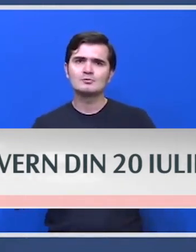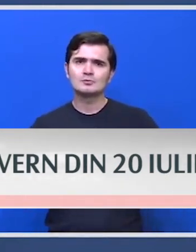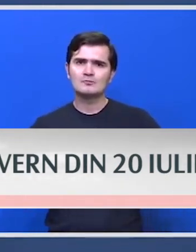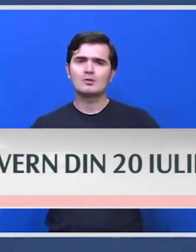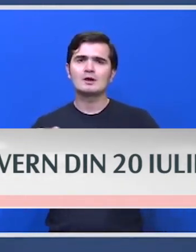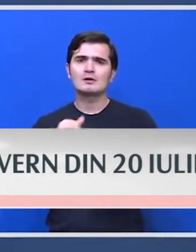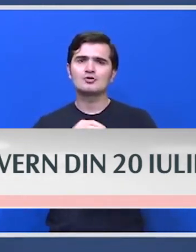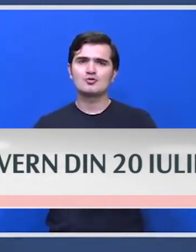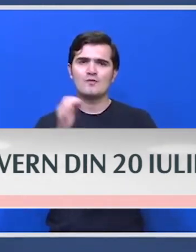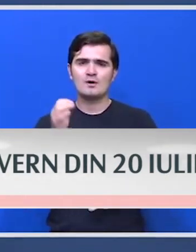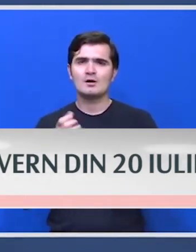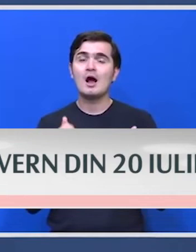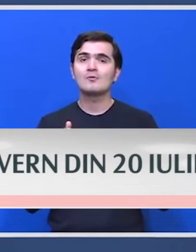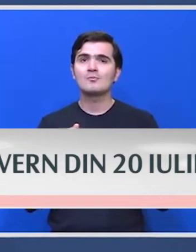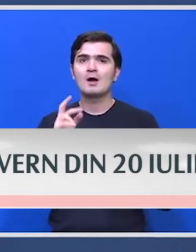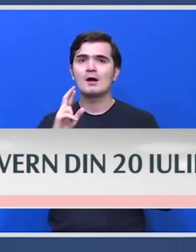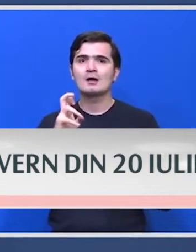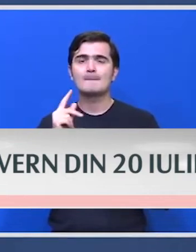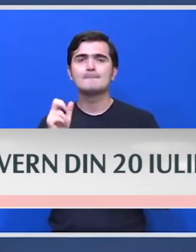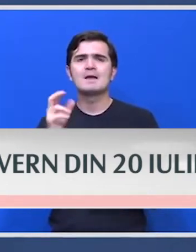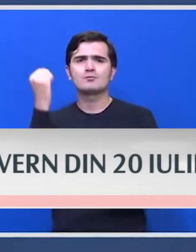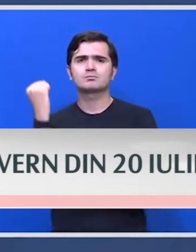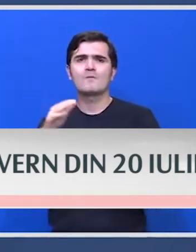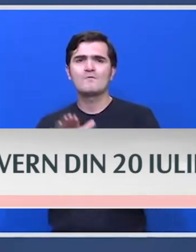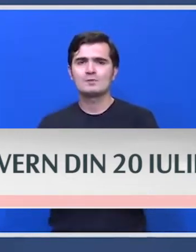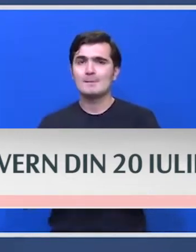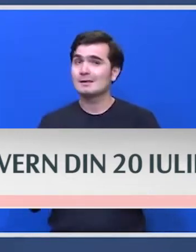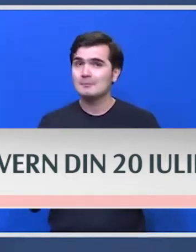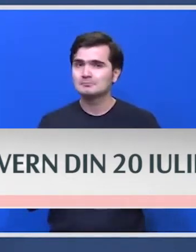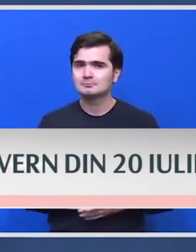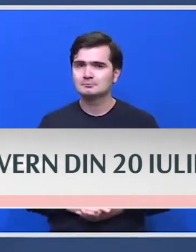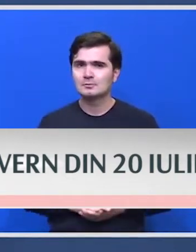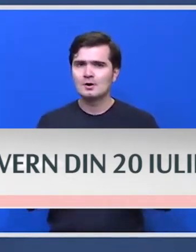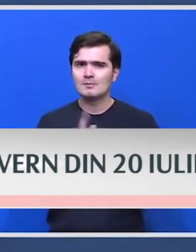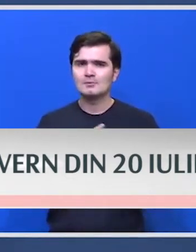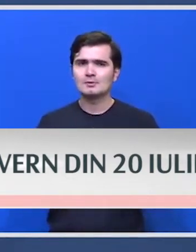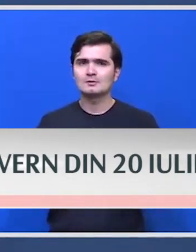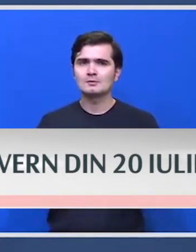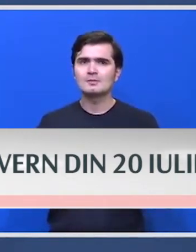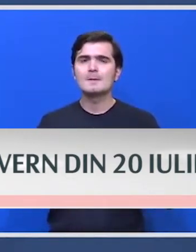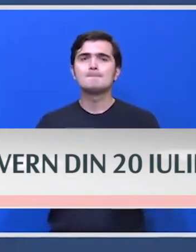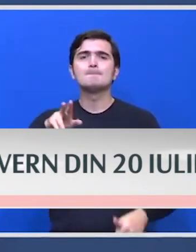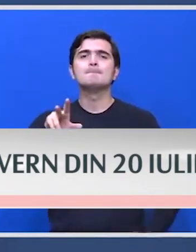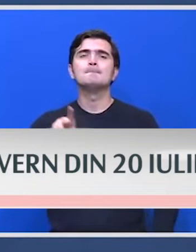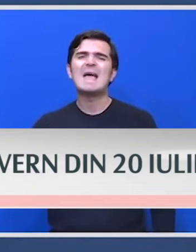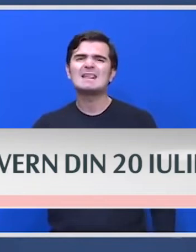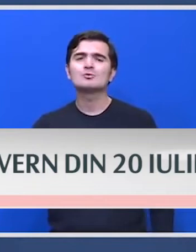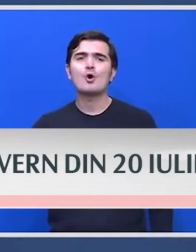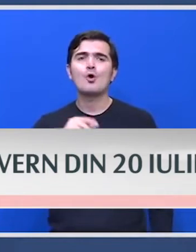inovare. Și acum reperele fundamentale. În primul rând, meritocrația. Vorbim despre o